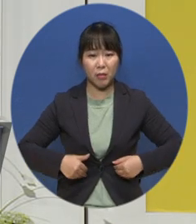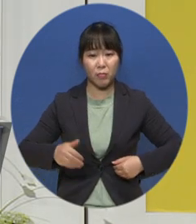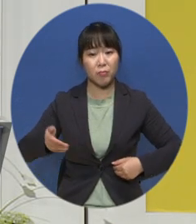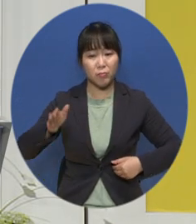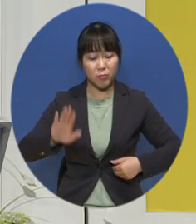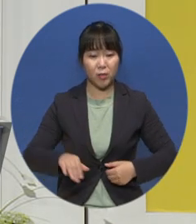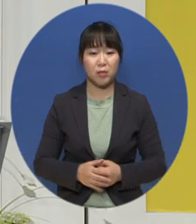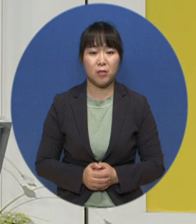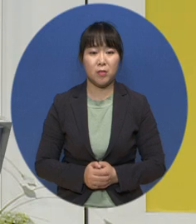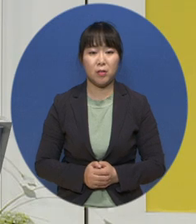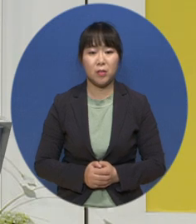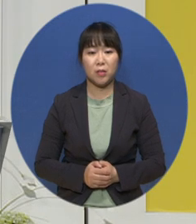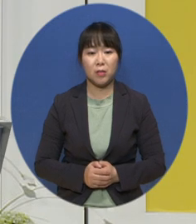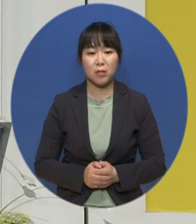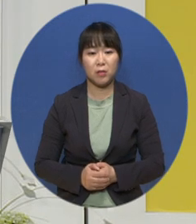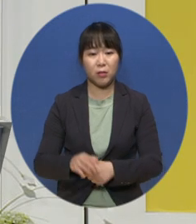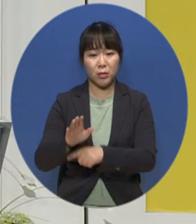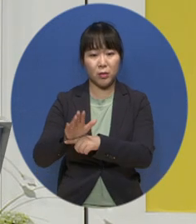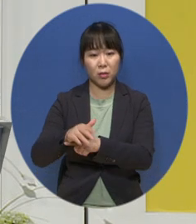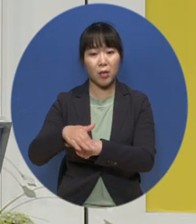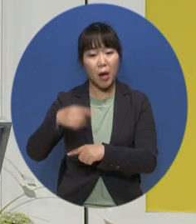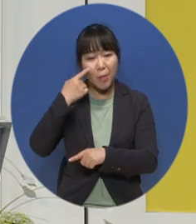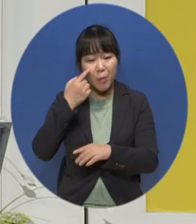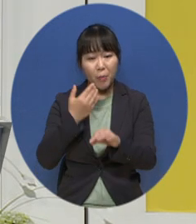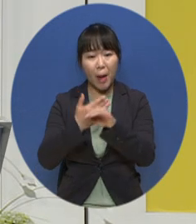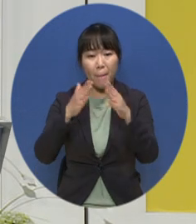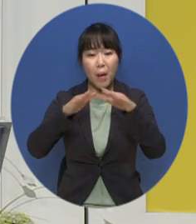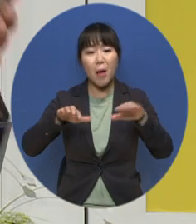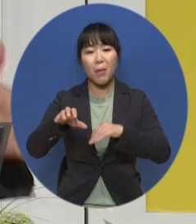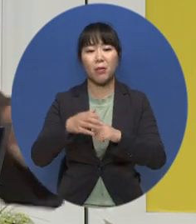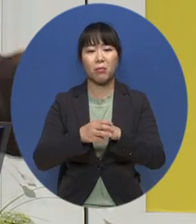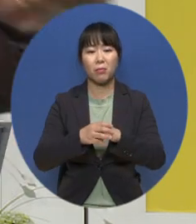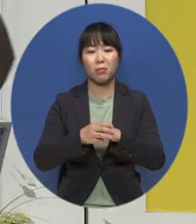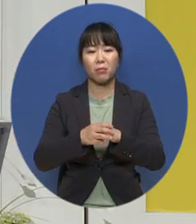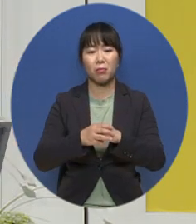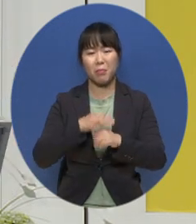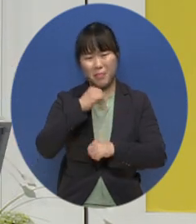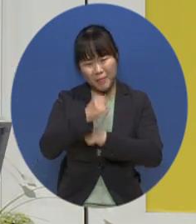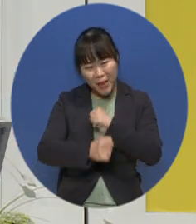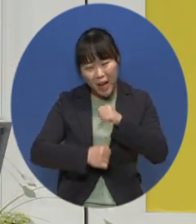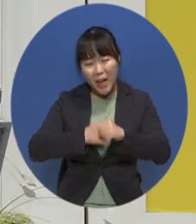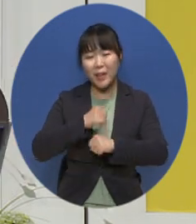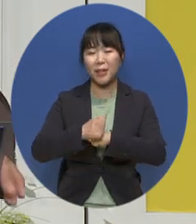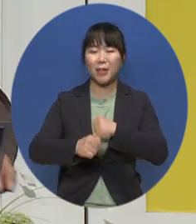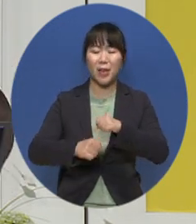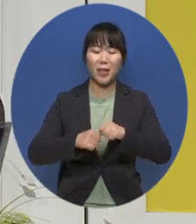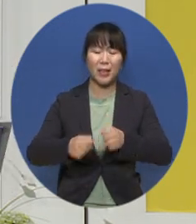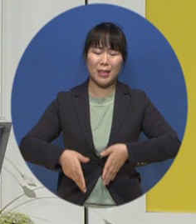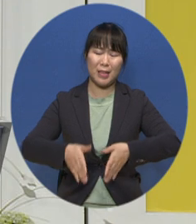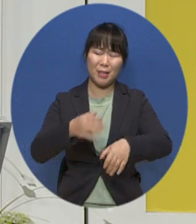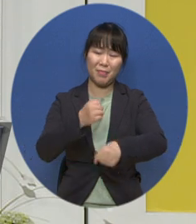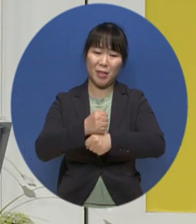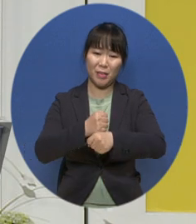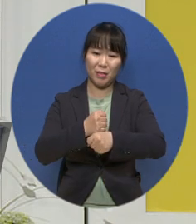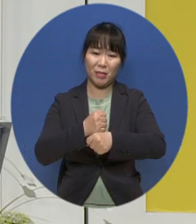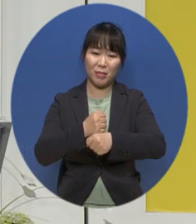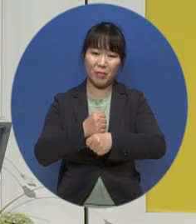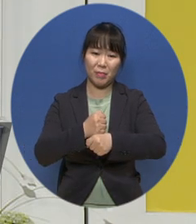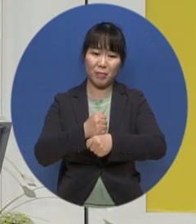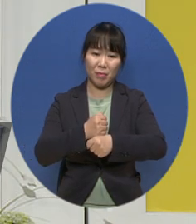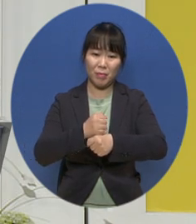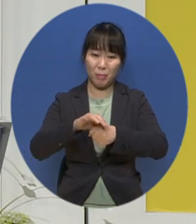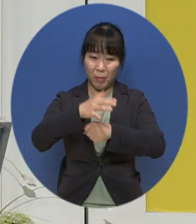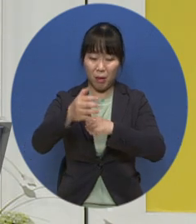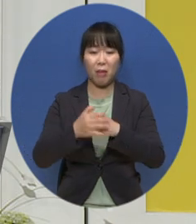으 왬 도 쉬울 내려가보면 말 앞에 3명 하고 자기들 멋대로 말을 들었던거 같아요 예 그렇게 그거를 9 톱에서 만들어서